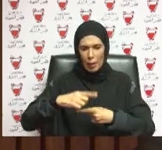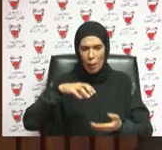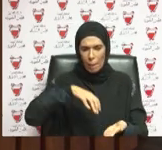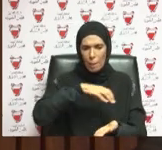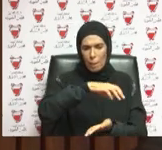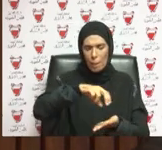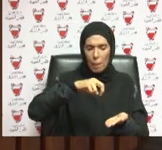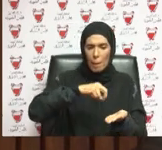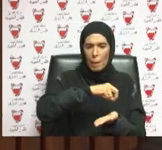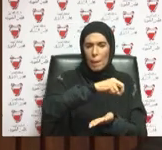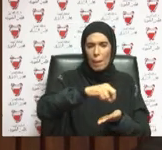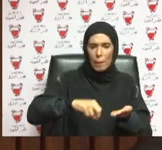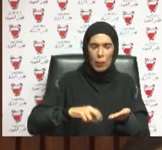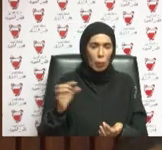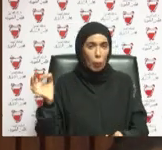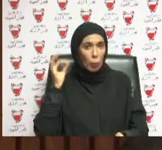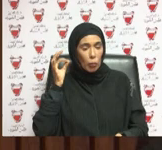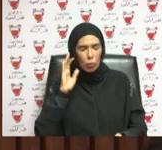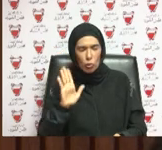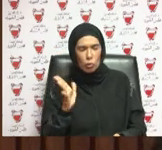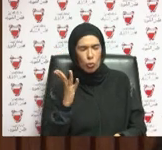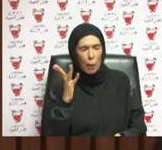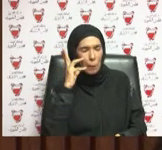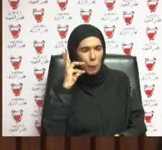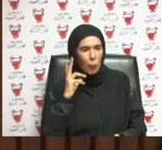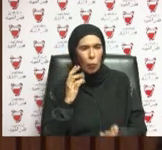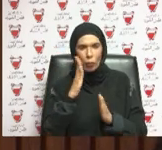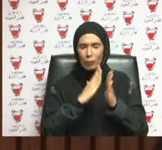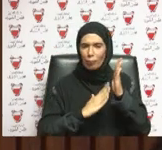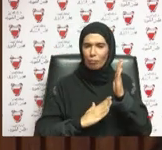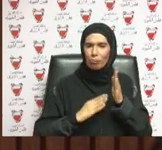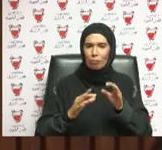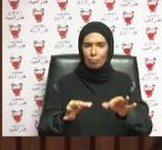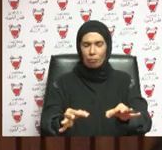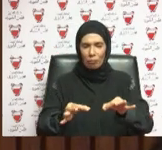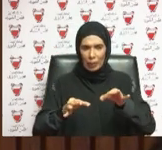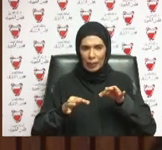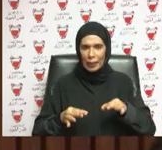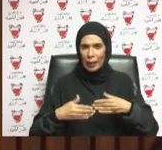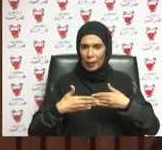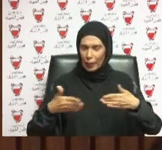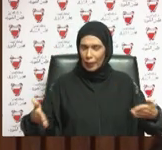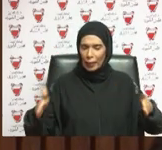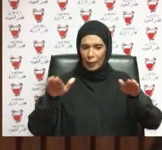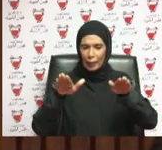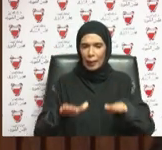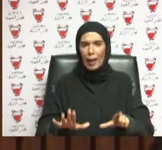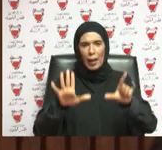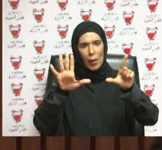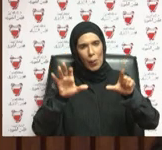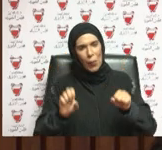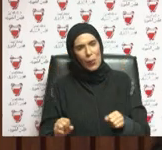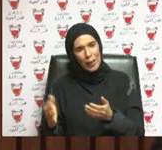والقرى والاستماع لمطالبهم، ولقد كان حريصاً على فتح مجلسه